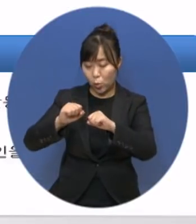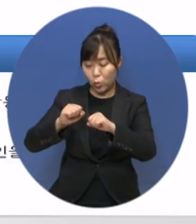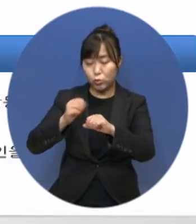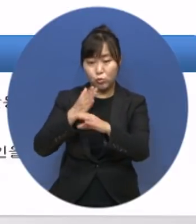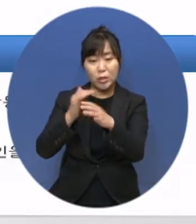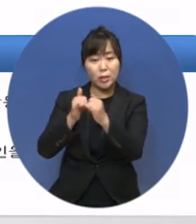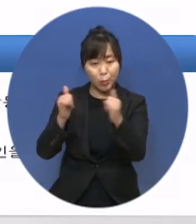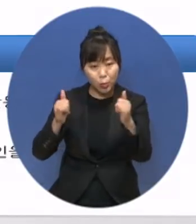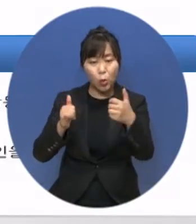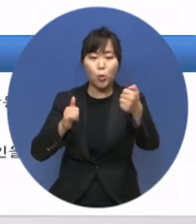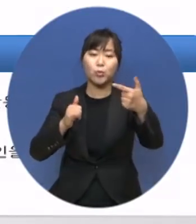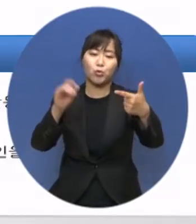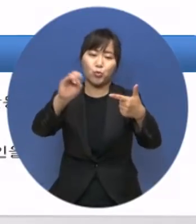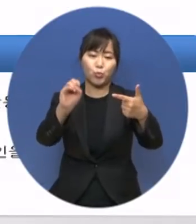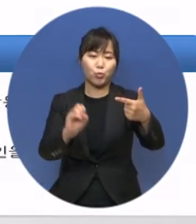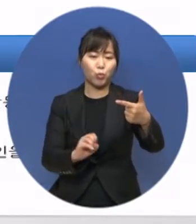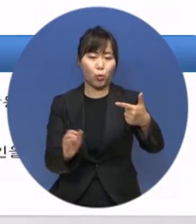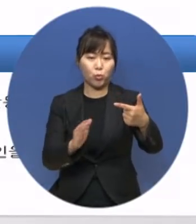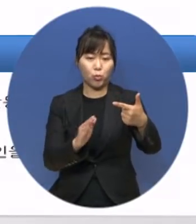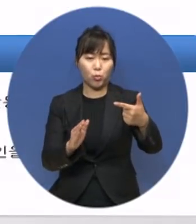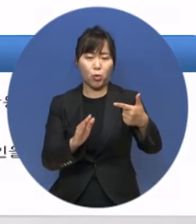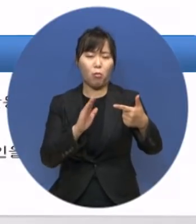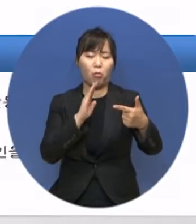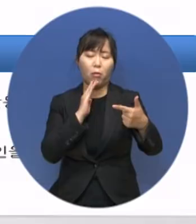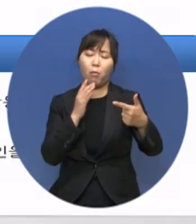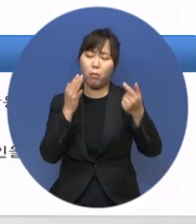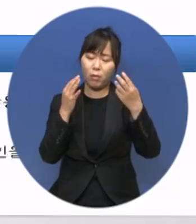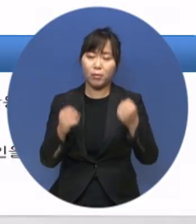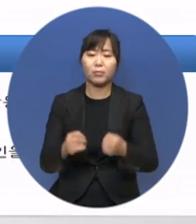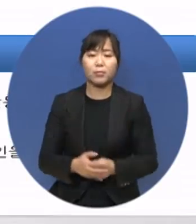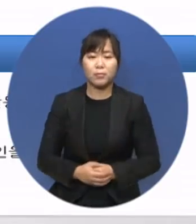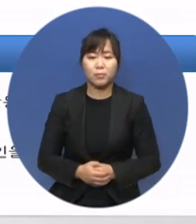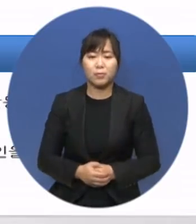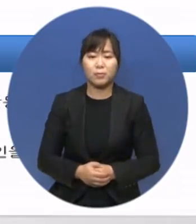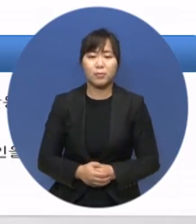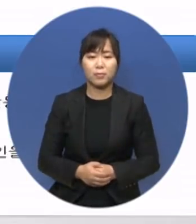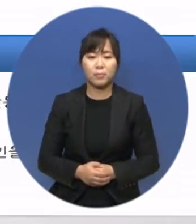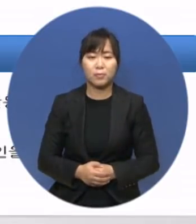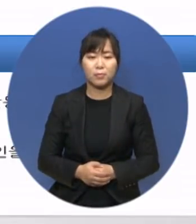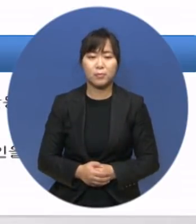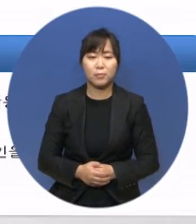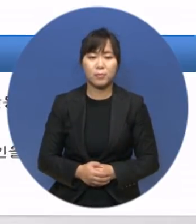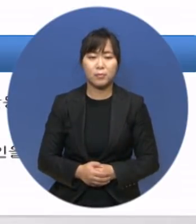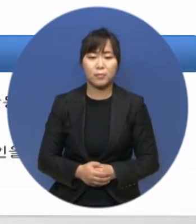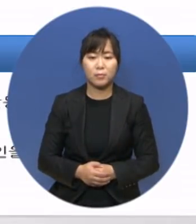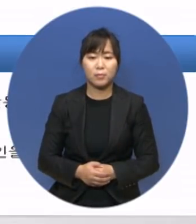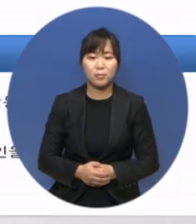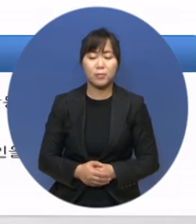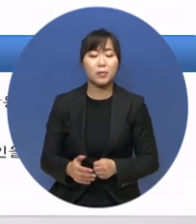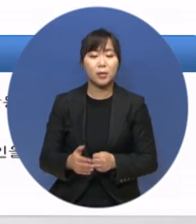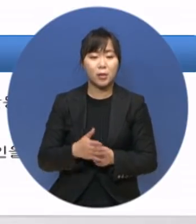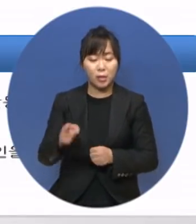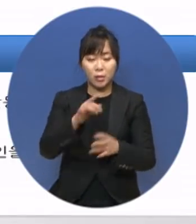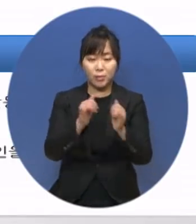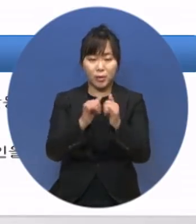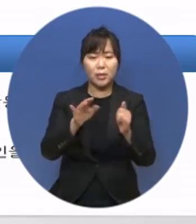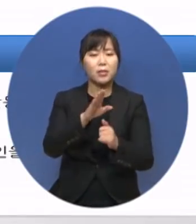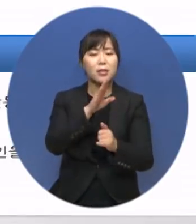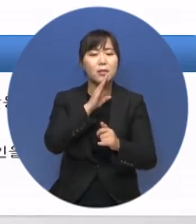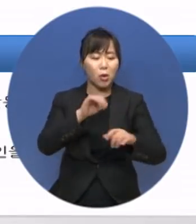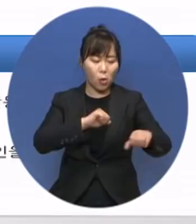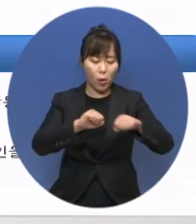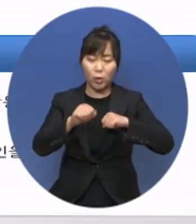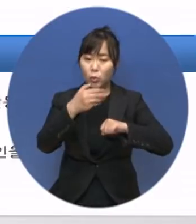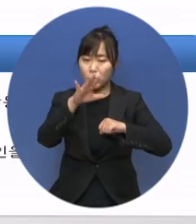분들도 56%로 굉장히 높은 비중을 차지하고 있습니다. 따라서 이분들이